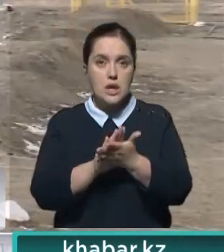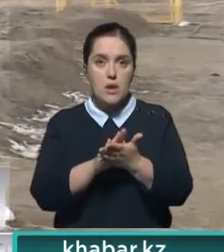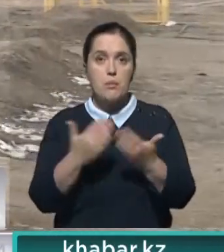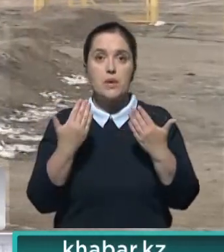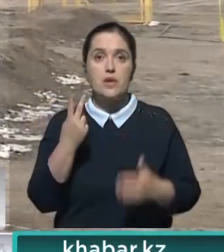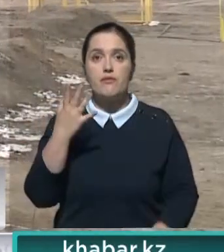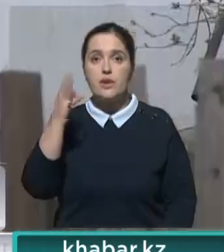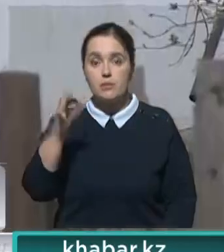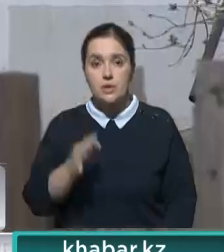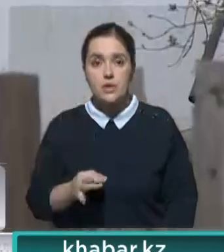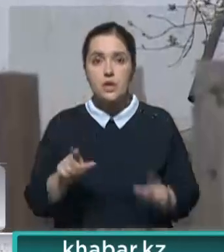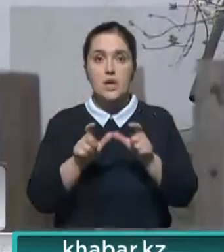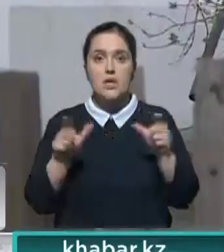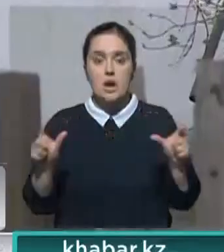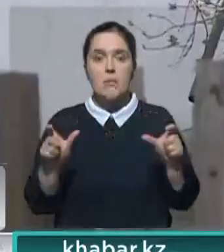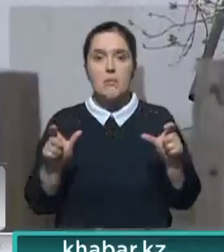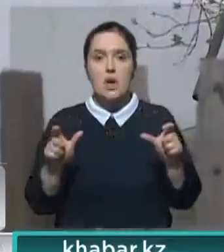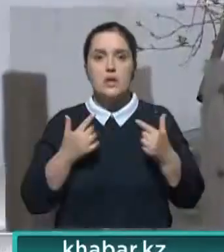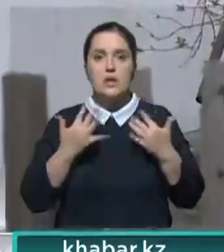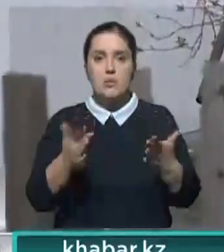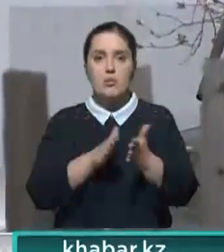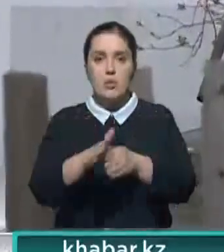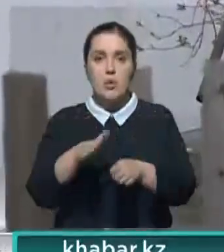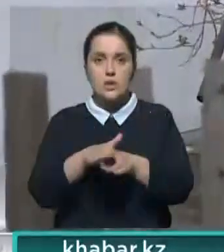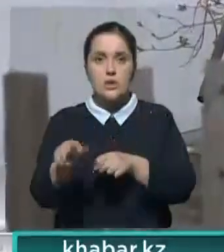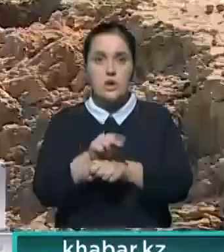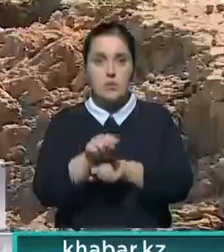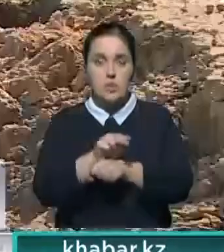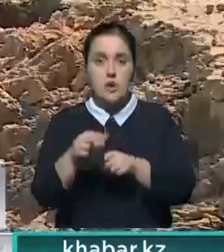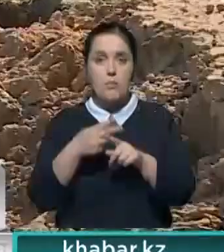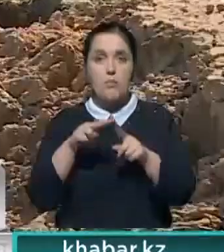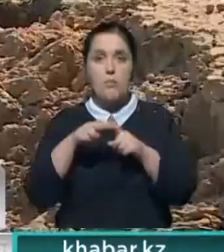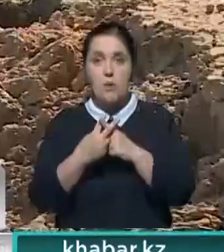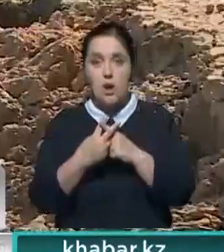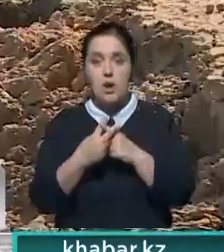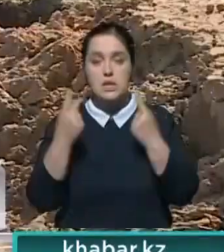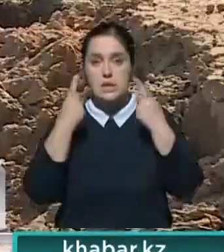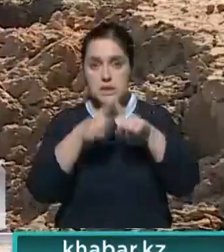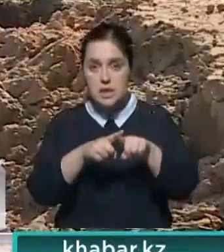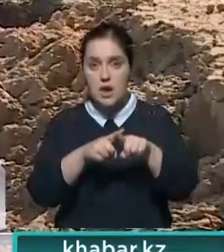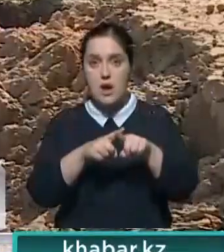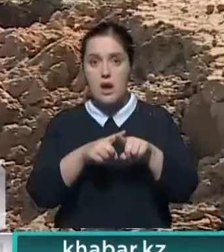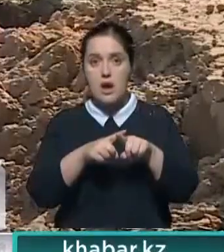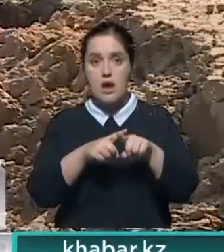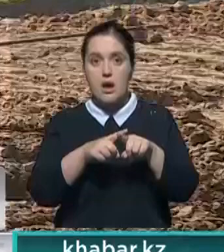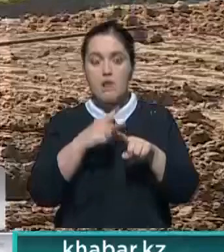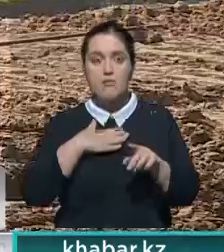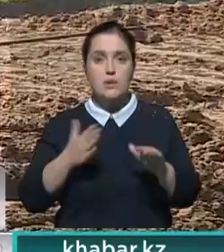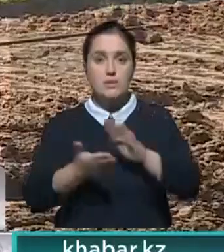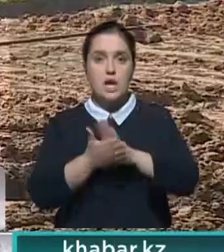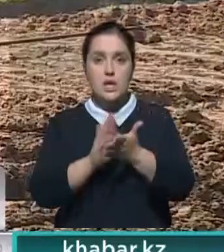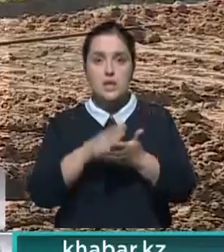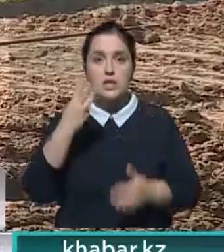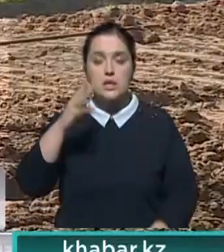состояние. К примеру, четверть всех школ требует капитального ремонта, почти половина оснащения материально-технической базой. И в